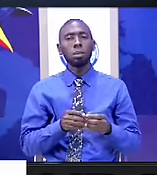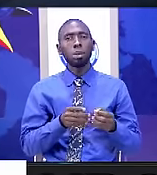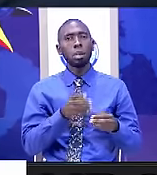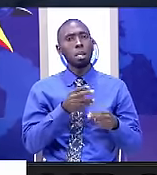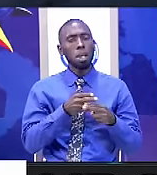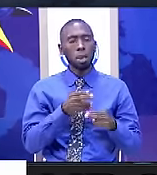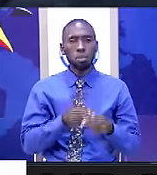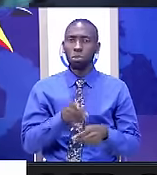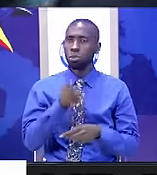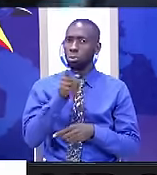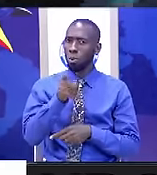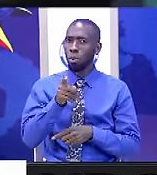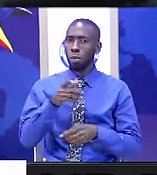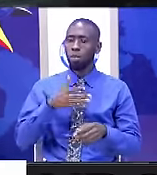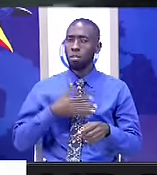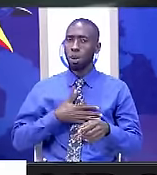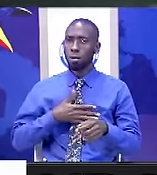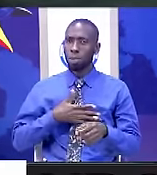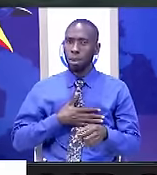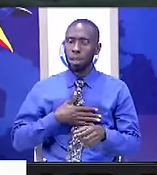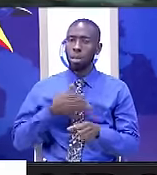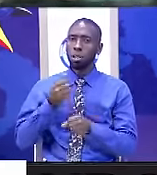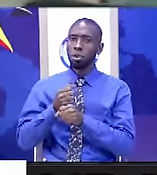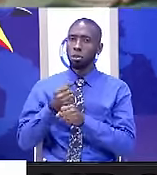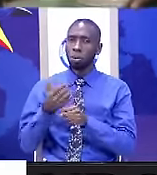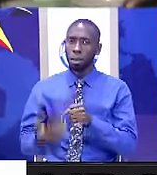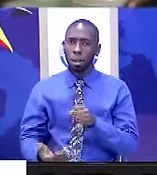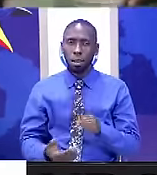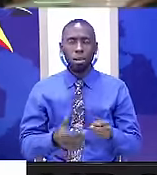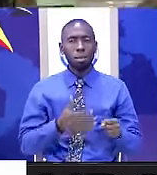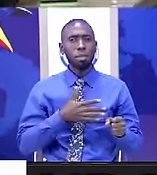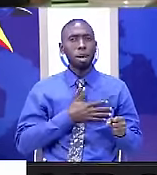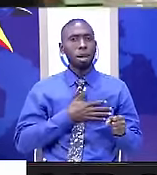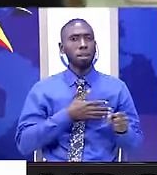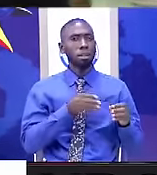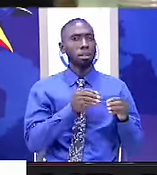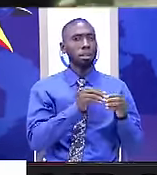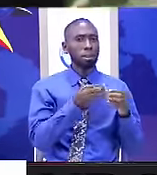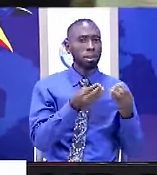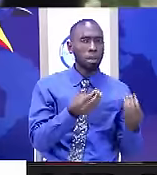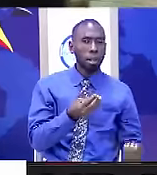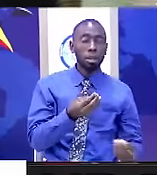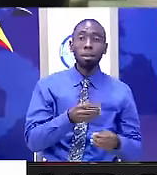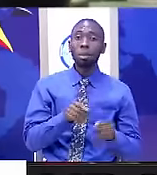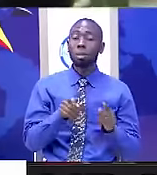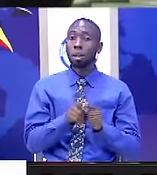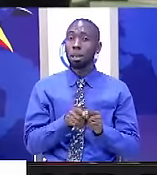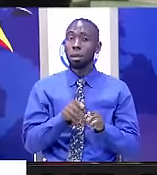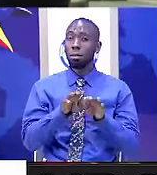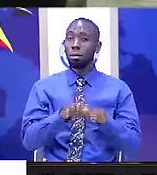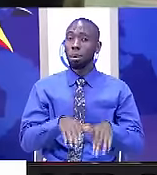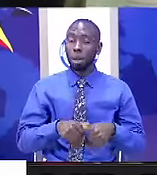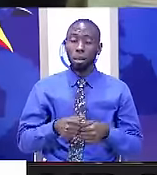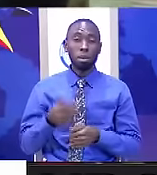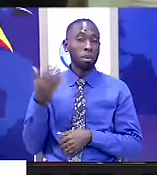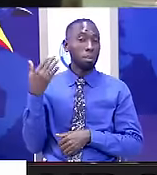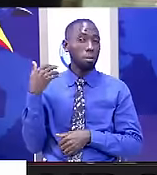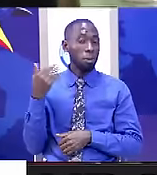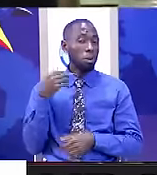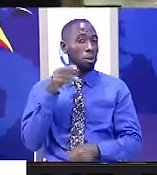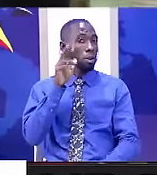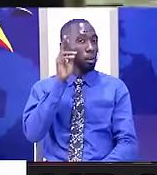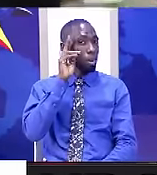mutabani bange bonna nga bayisa kyenkanyi mu parliamenti nzijukira yafunako obutakkaanya